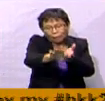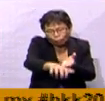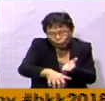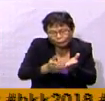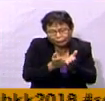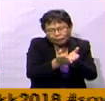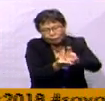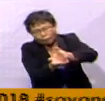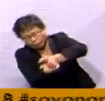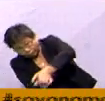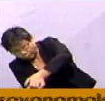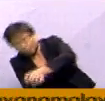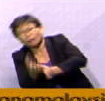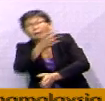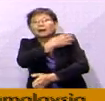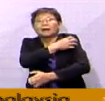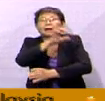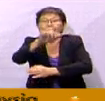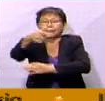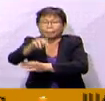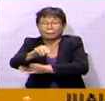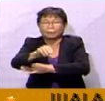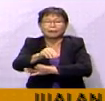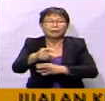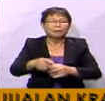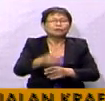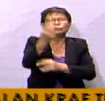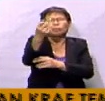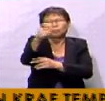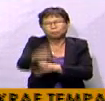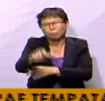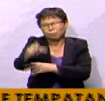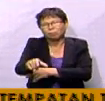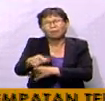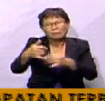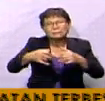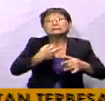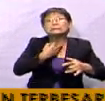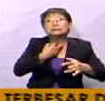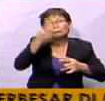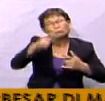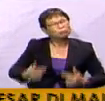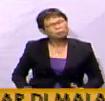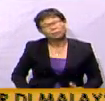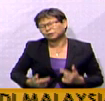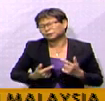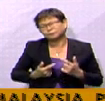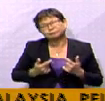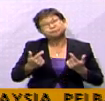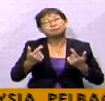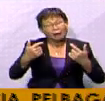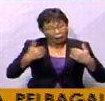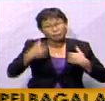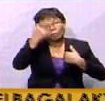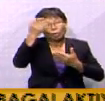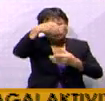berkenaan terbalik. Menurut Kapten Maritim Sanifah, peluang 12 lagi kru kapal yang masih terperangkap untuk hidup adalah tinggi kerana